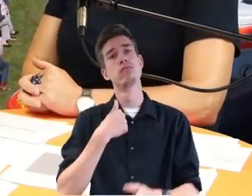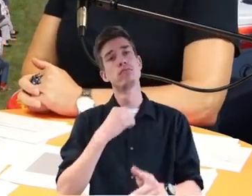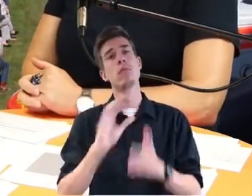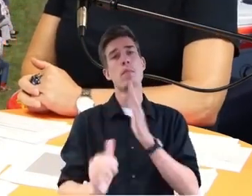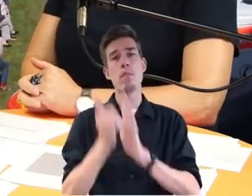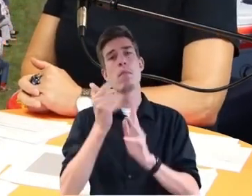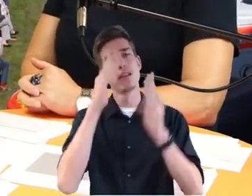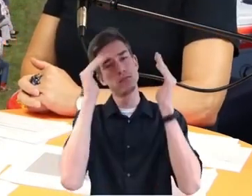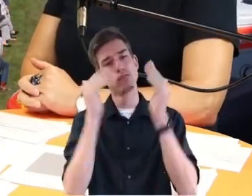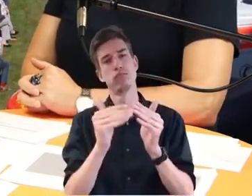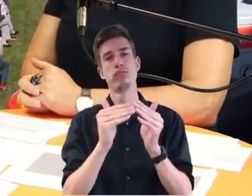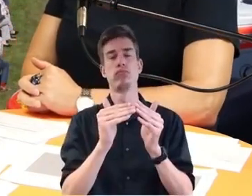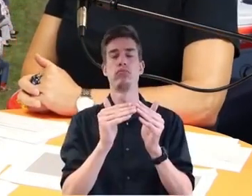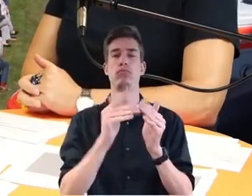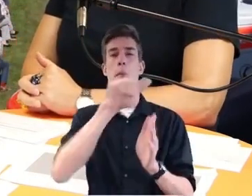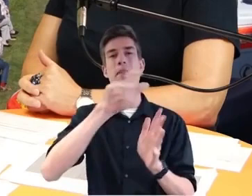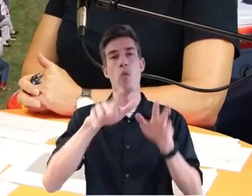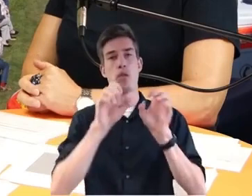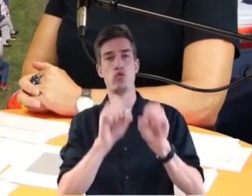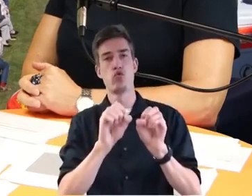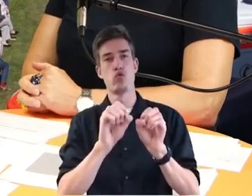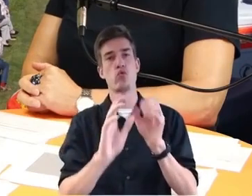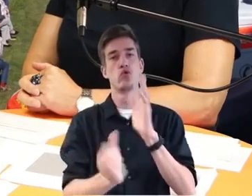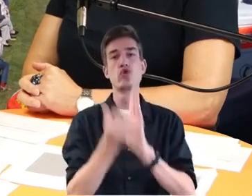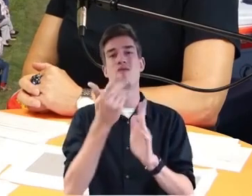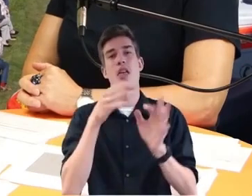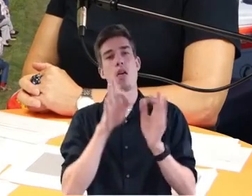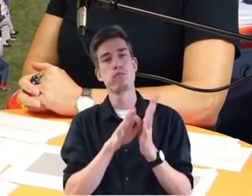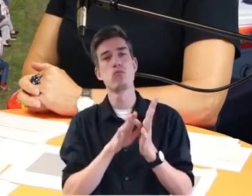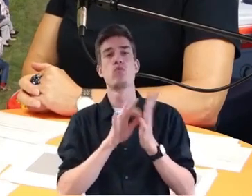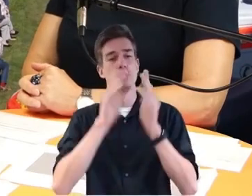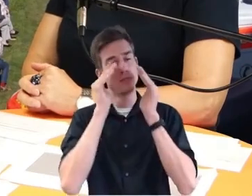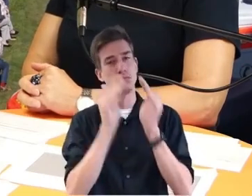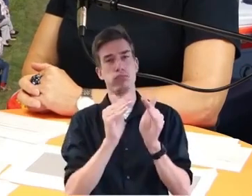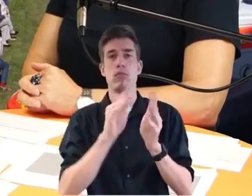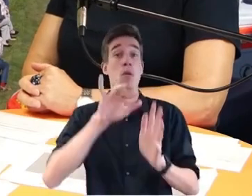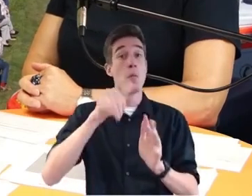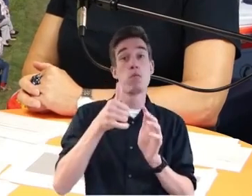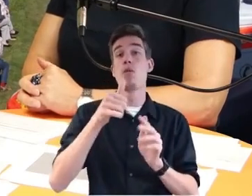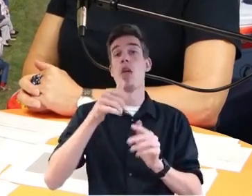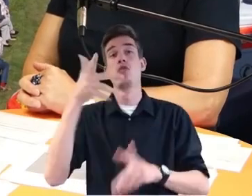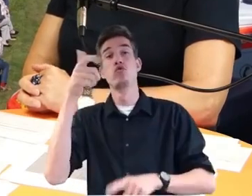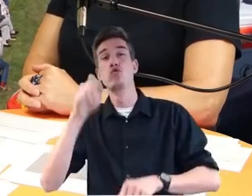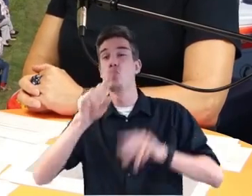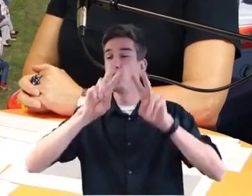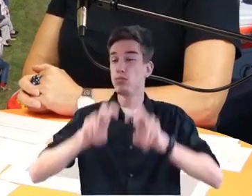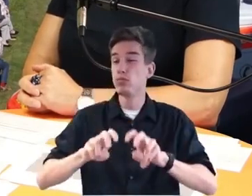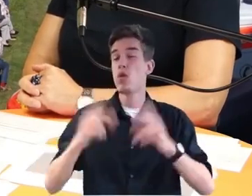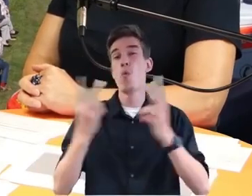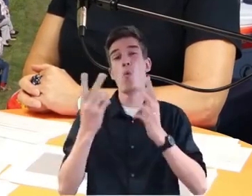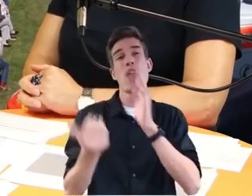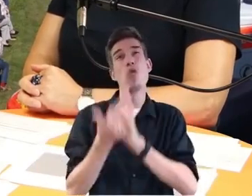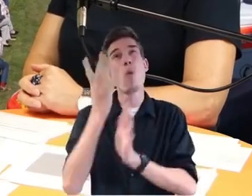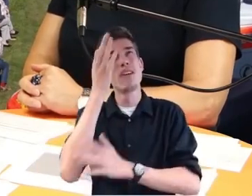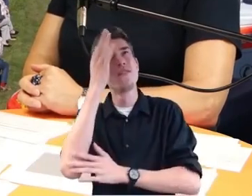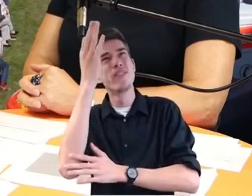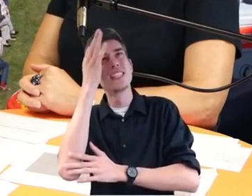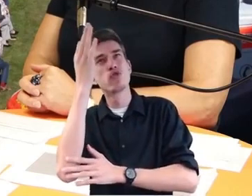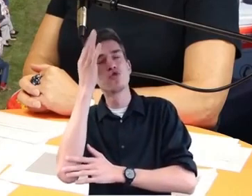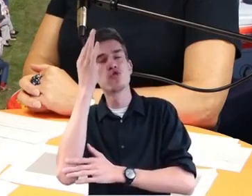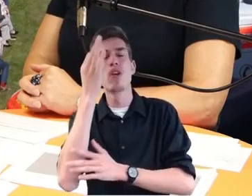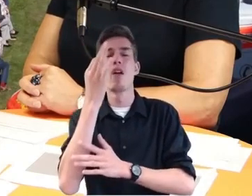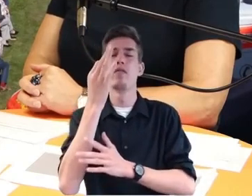Bevölkerungsschutz. Und es werden verschiedene Studien, beispielsweise aktuelle Projekte oder neue wissenschaftliche Erkenntnisse zu dem